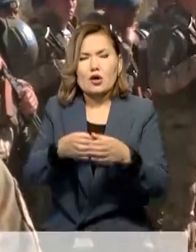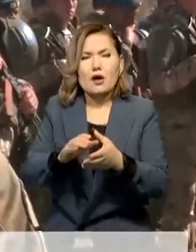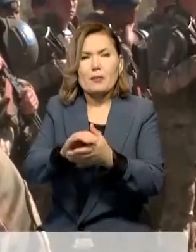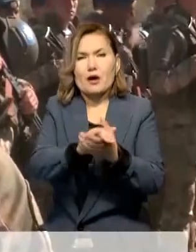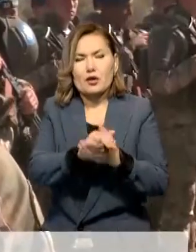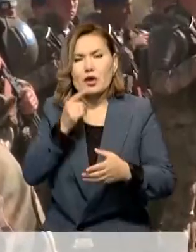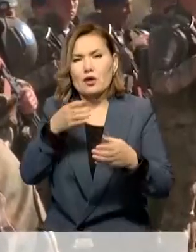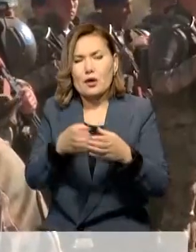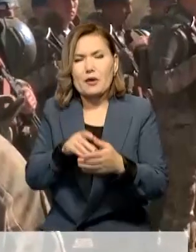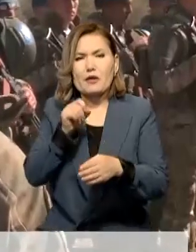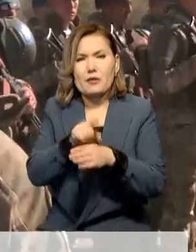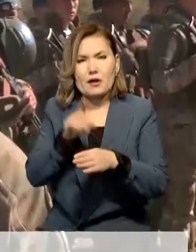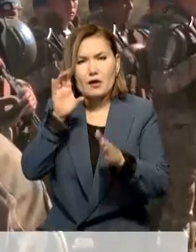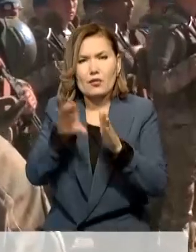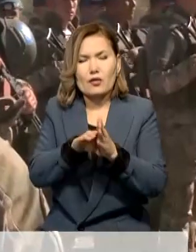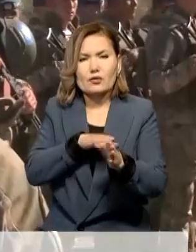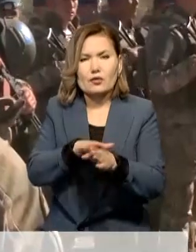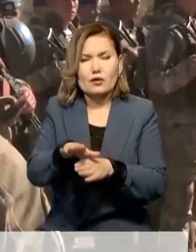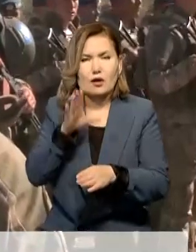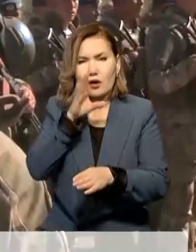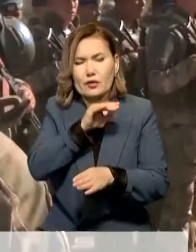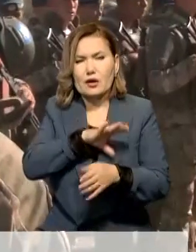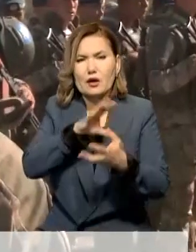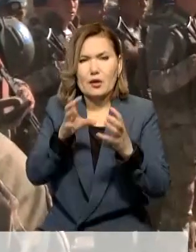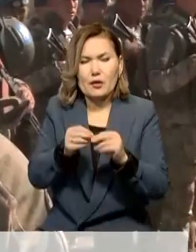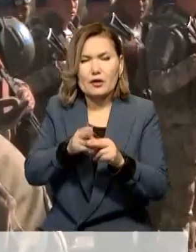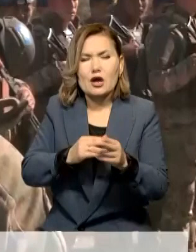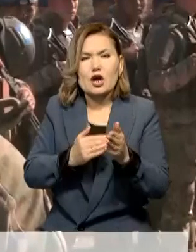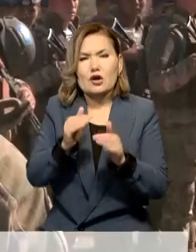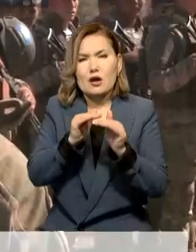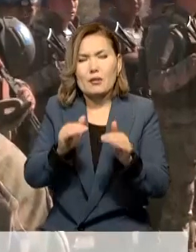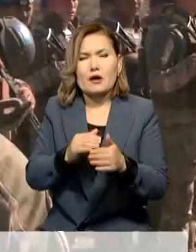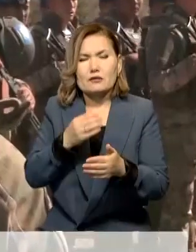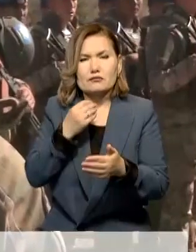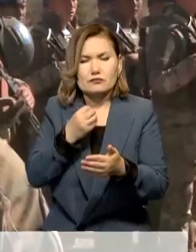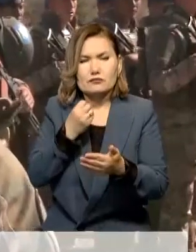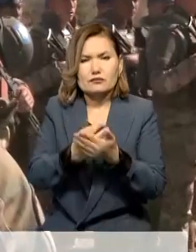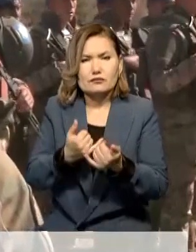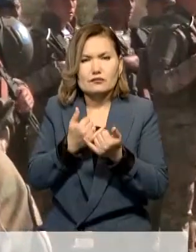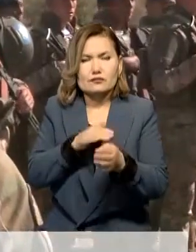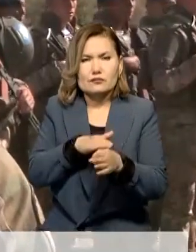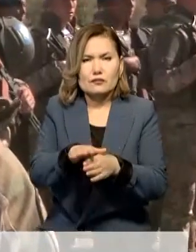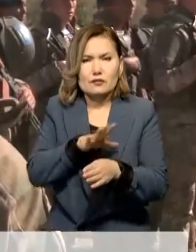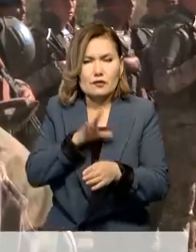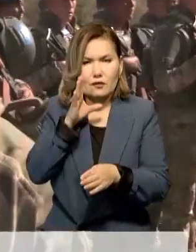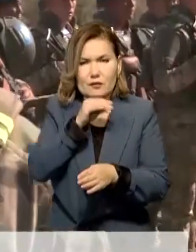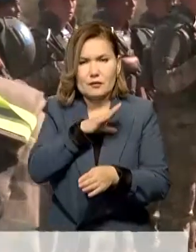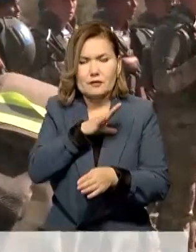бітімгерлік күштер берілген тапсырмаларды бұлжытпай орындады. Олар мұны жоғары деңгейде алып шықты деп толық айталамын.